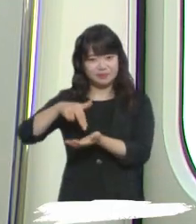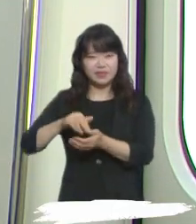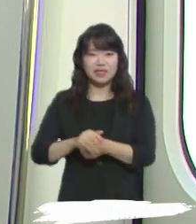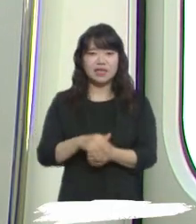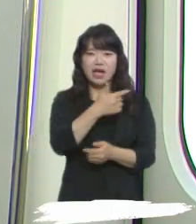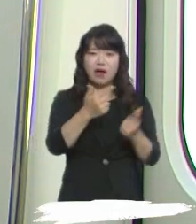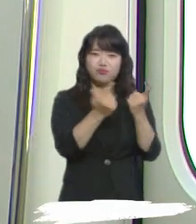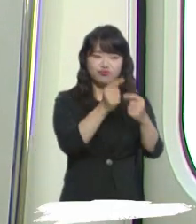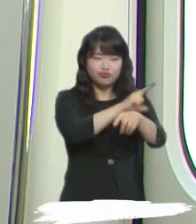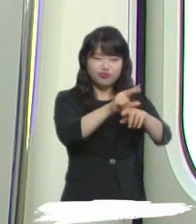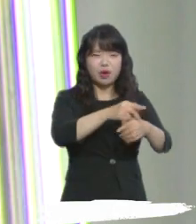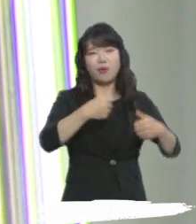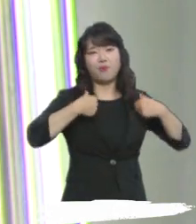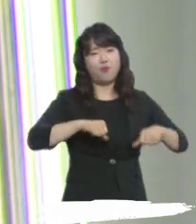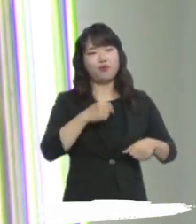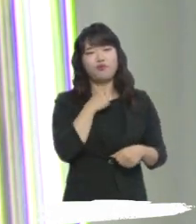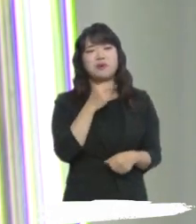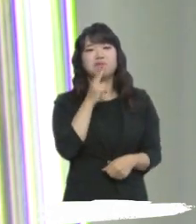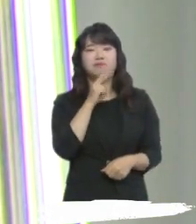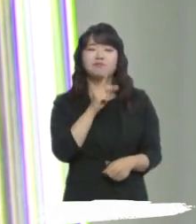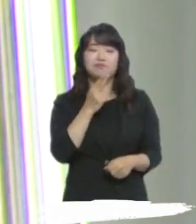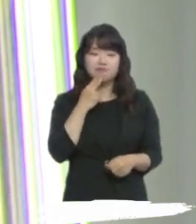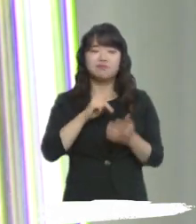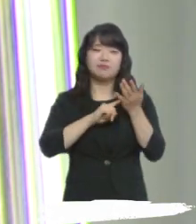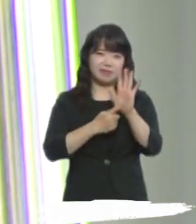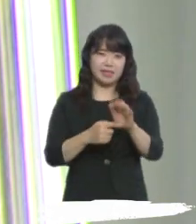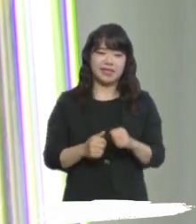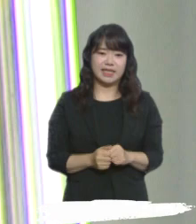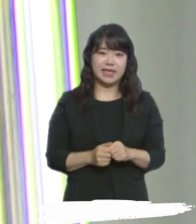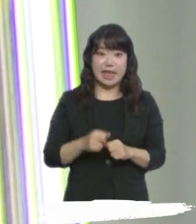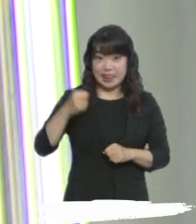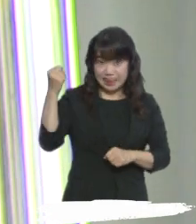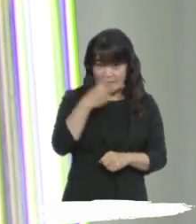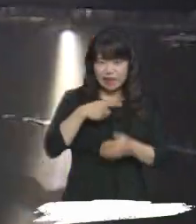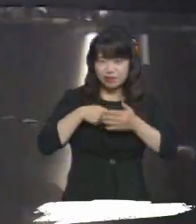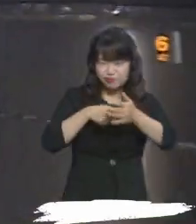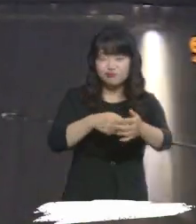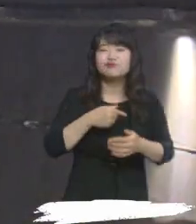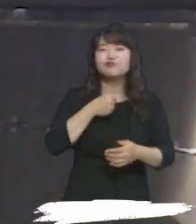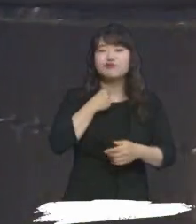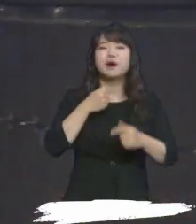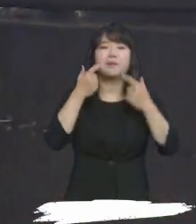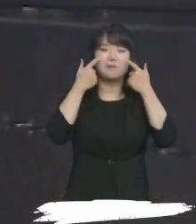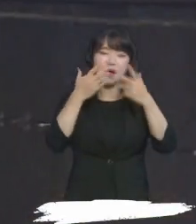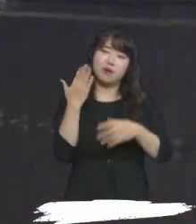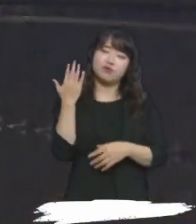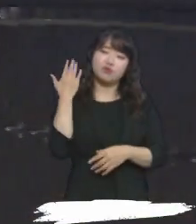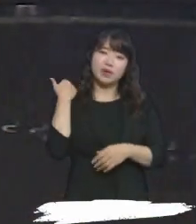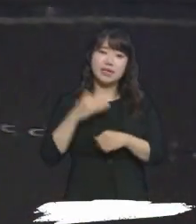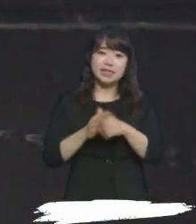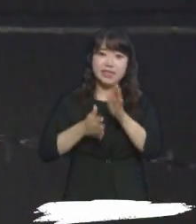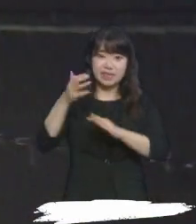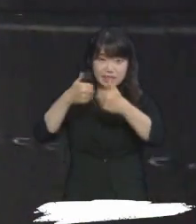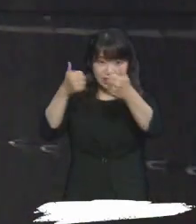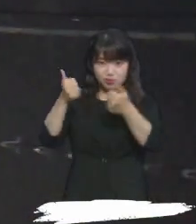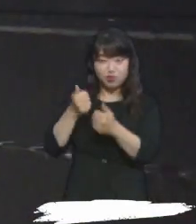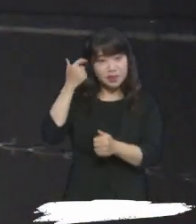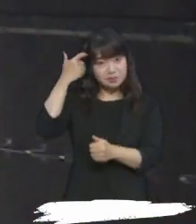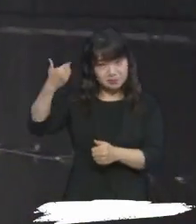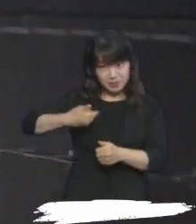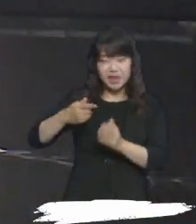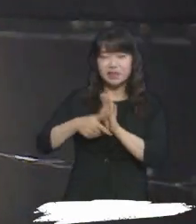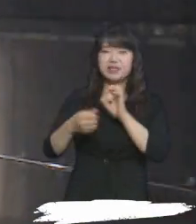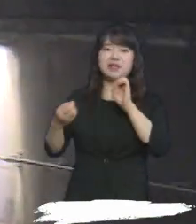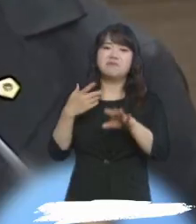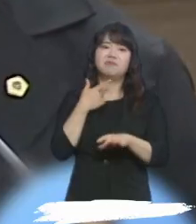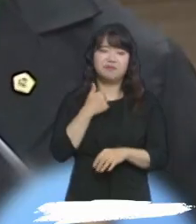강북 횡단선을 포기하진 않을 걸로 보입니다. 다시 추진하겠다는 입장을 최근 열린 시의회 시정질문에서